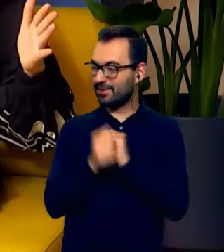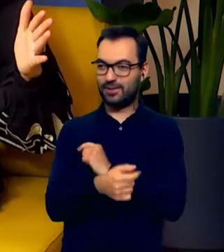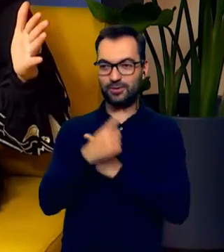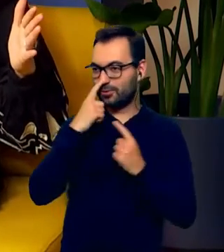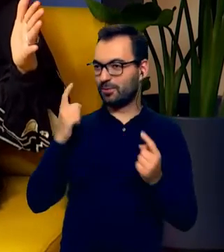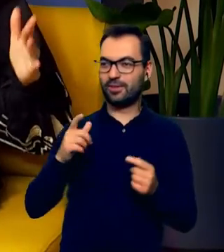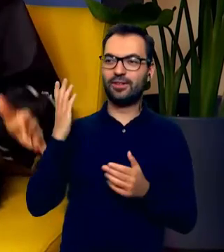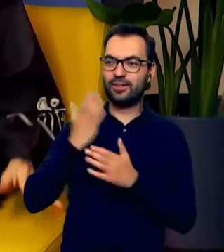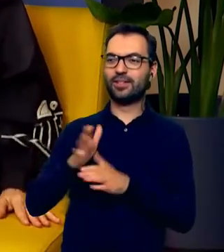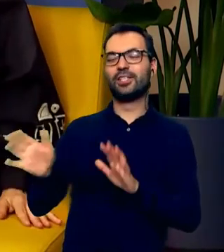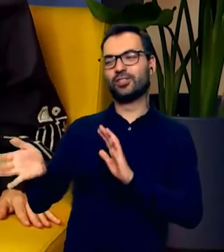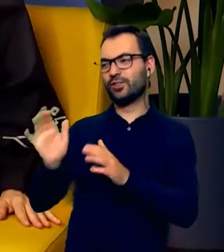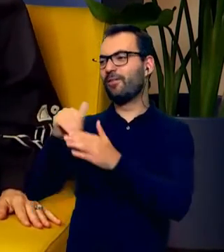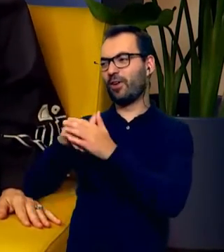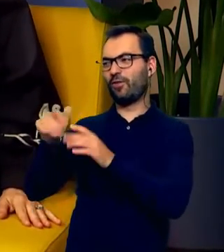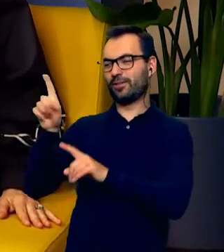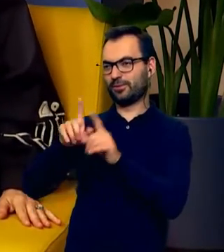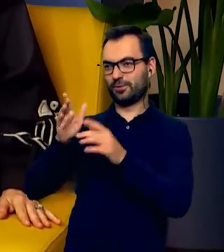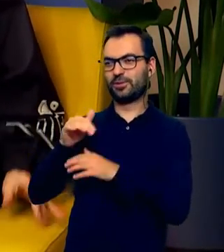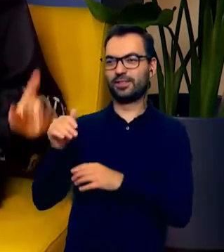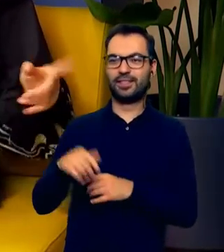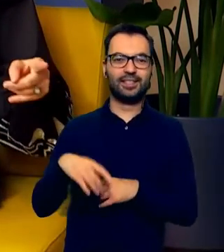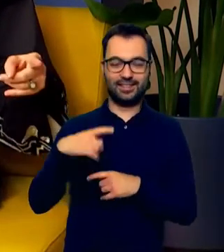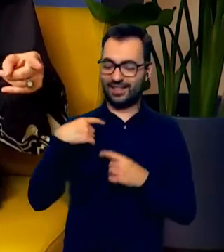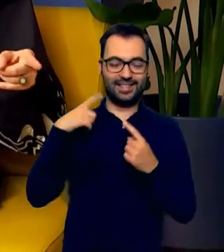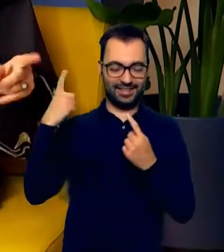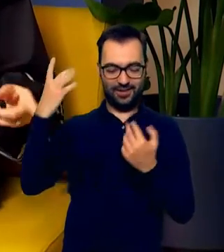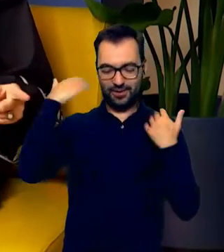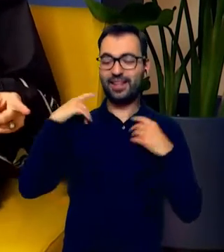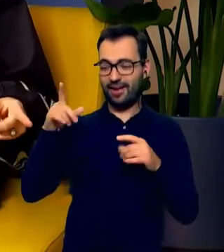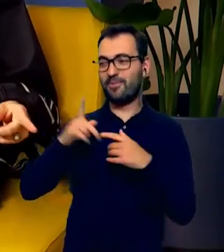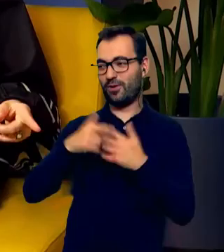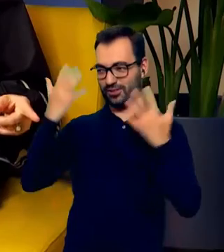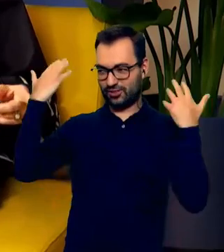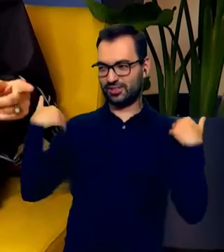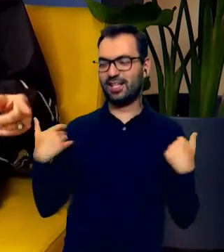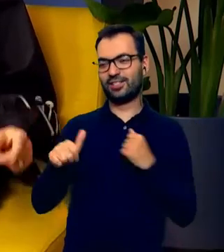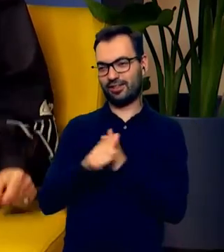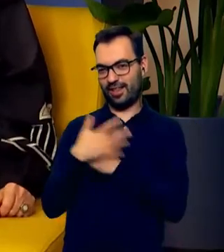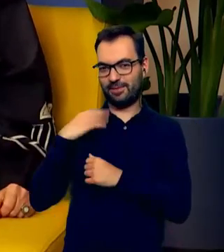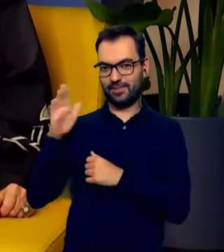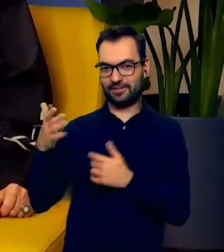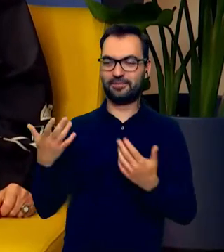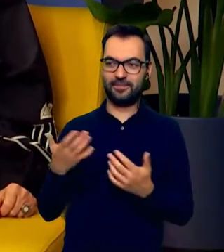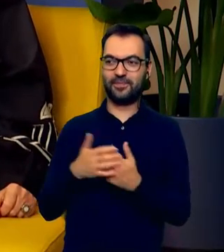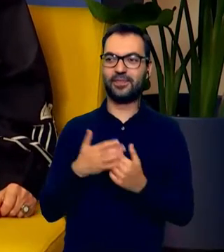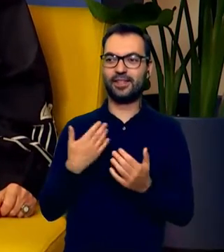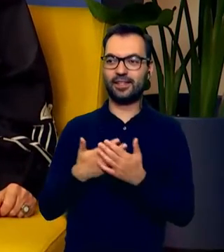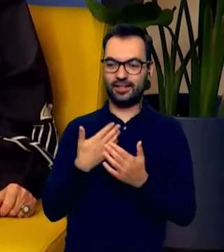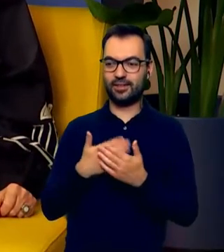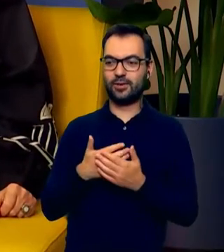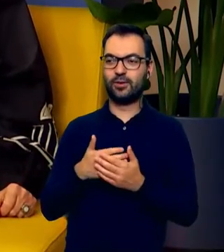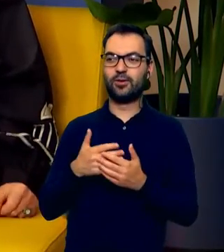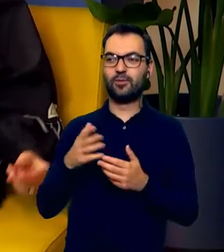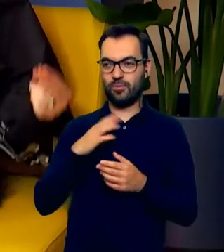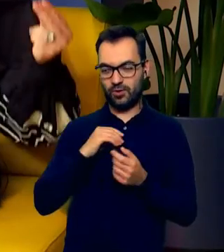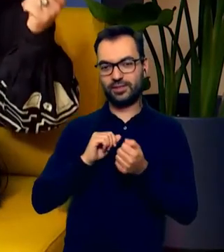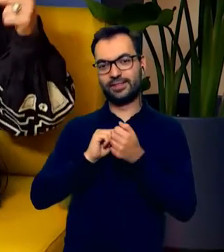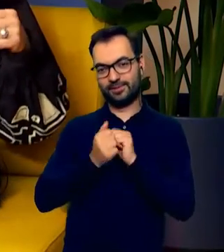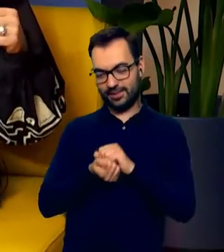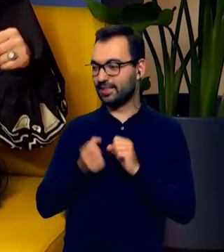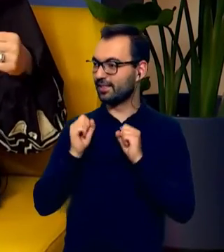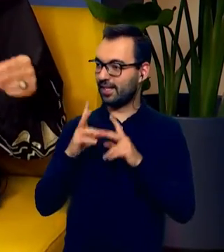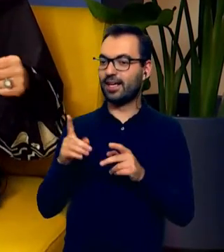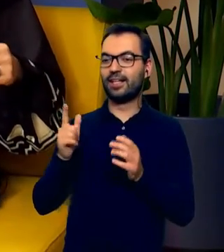on wychowany jest zupełnie... Teraz sam ma długie włosy po prostu. I teraz sam ma długie włosy, a ma 60 lat, więc naprawdę można pójść do przodu,